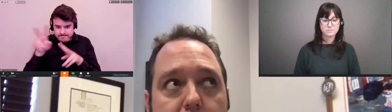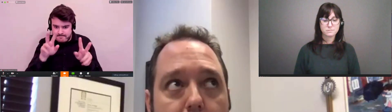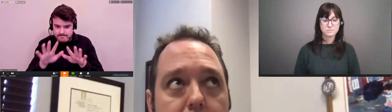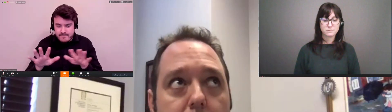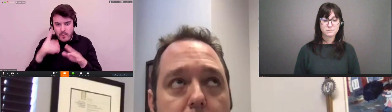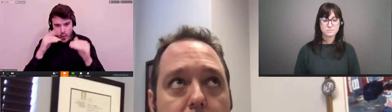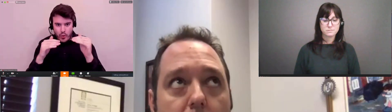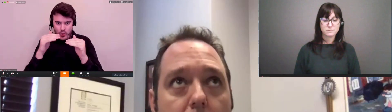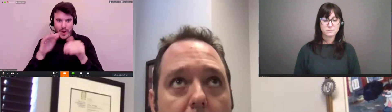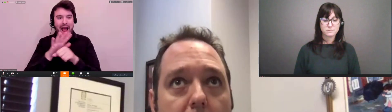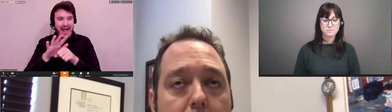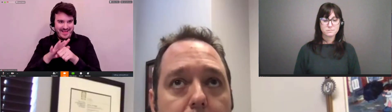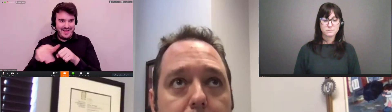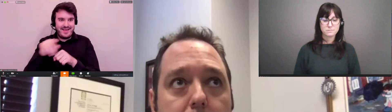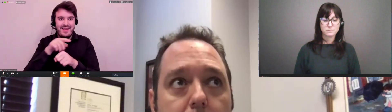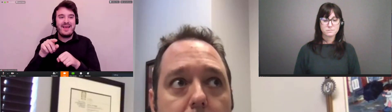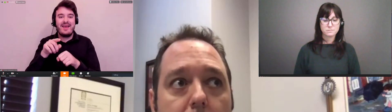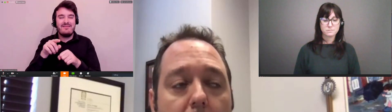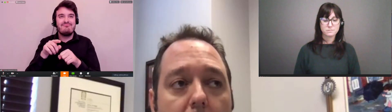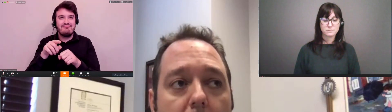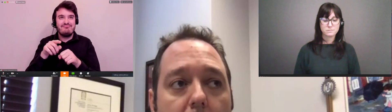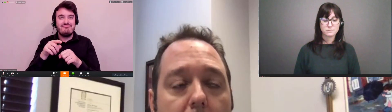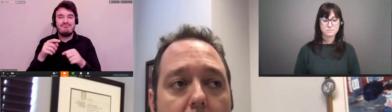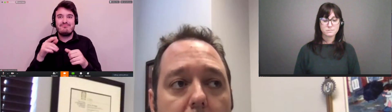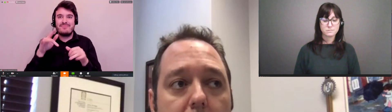parce que je pense que nous pouvons